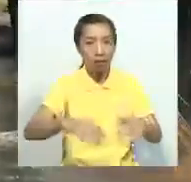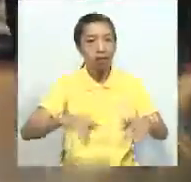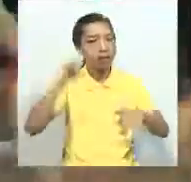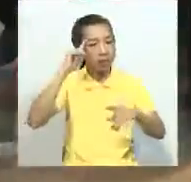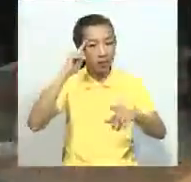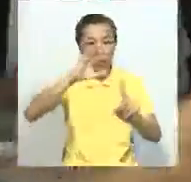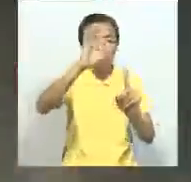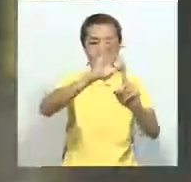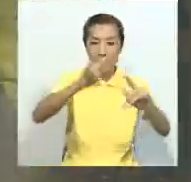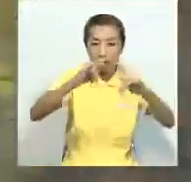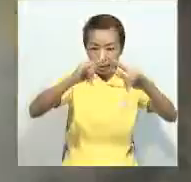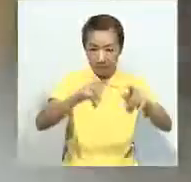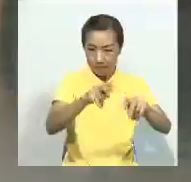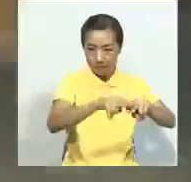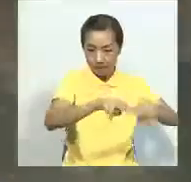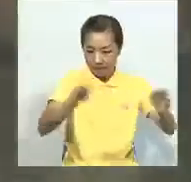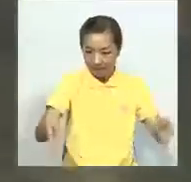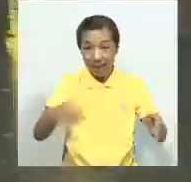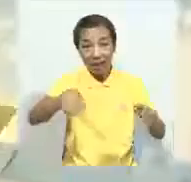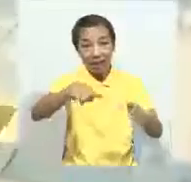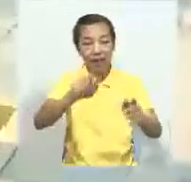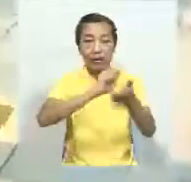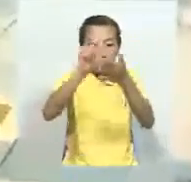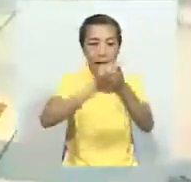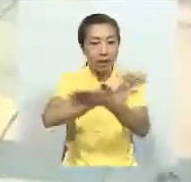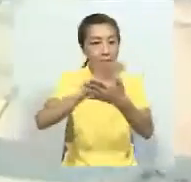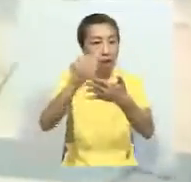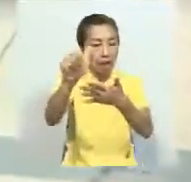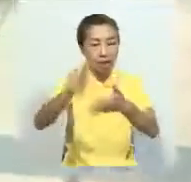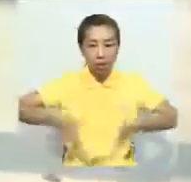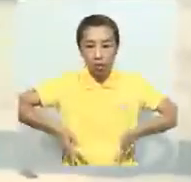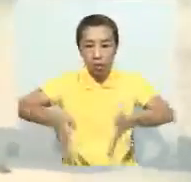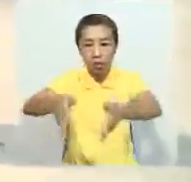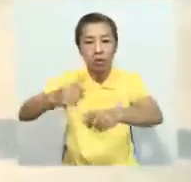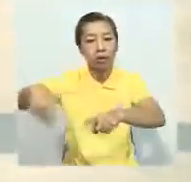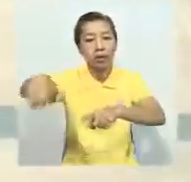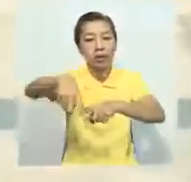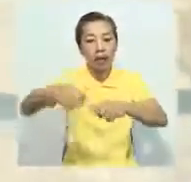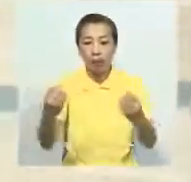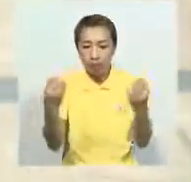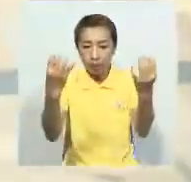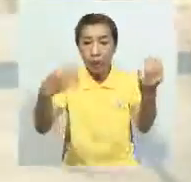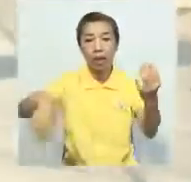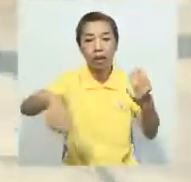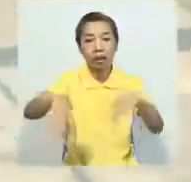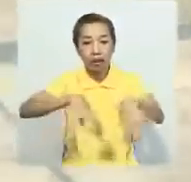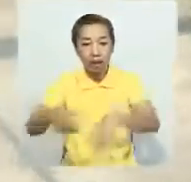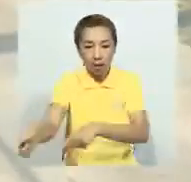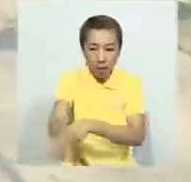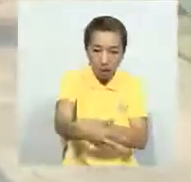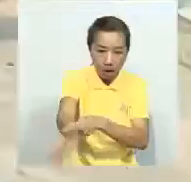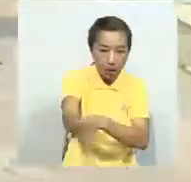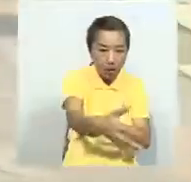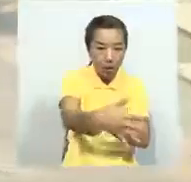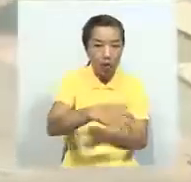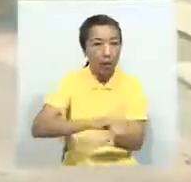ที่พักผู้โดยสารและป้ายต่างๆริมถนนในเส้นทางเสด็จพระราชดำเนินเลียบพระนครโดยขบวนพยุหยาตราทางส